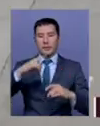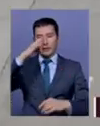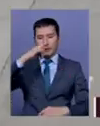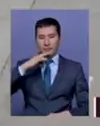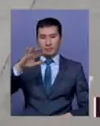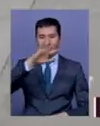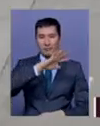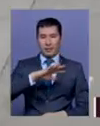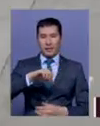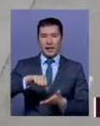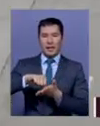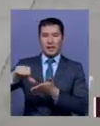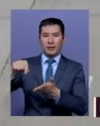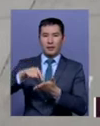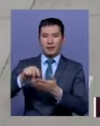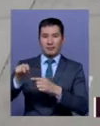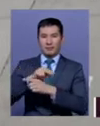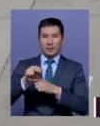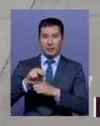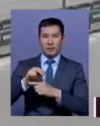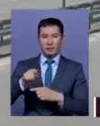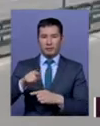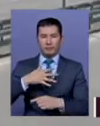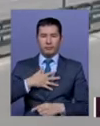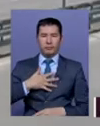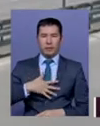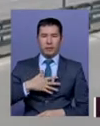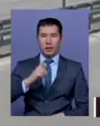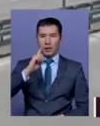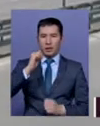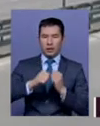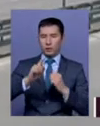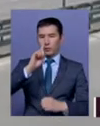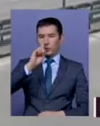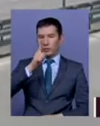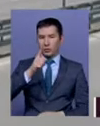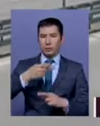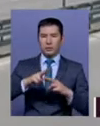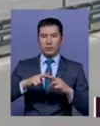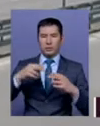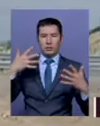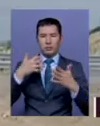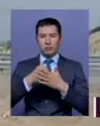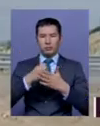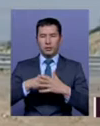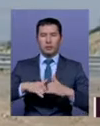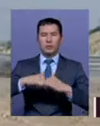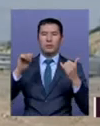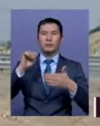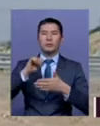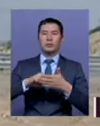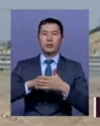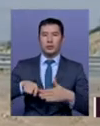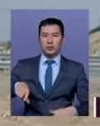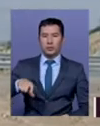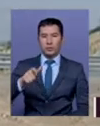количество дорожно-транспортных происшествий из года в год возрастает именно по этой причине. В список самых плохих можно занести